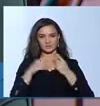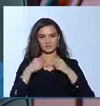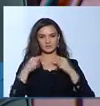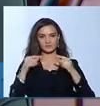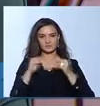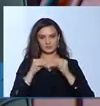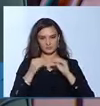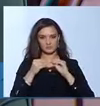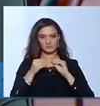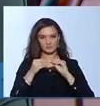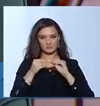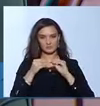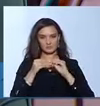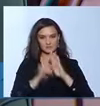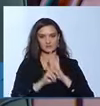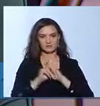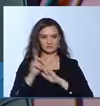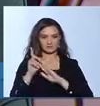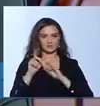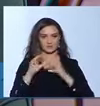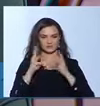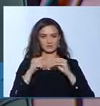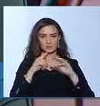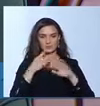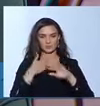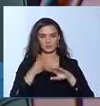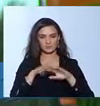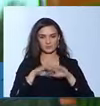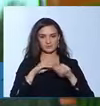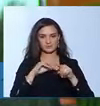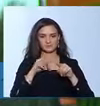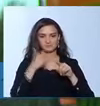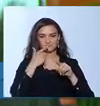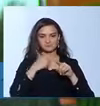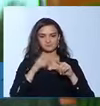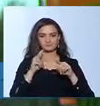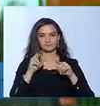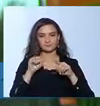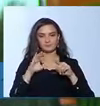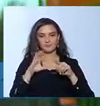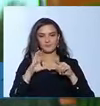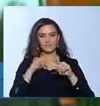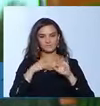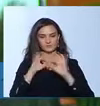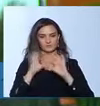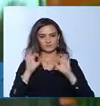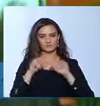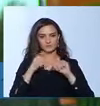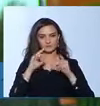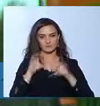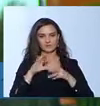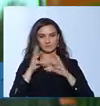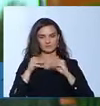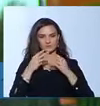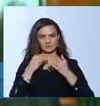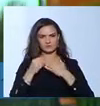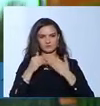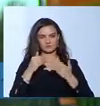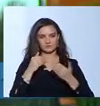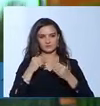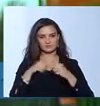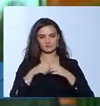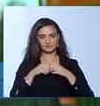ესეთი რომის ახსნა თავიდან გაჭირდება და საკმაოდ გართულებული არის და ბატონო ალექსი ჩვენ თქვით რომ ყველაფერს აქვს თავისი